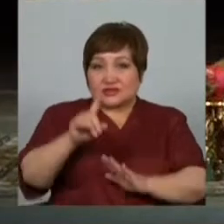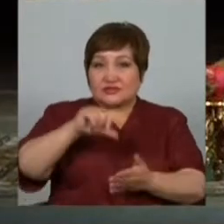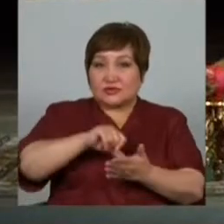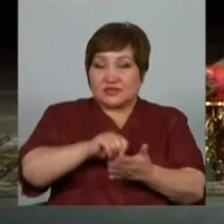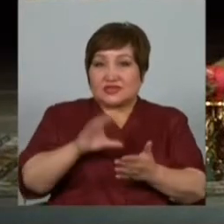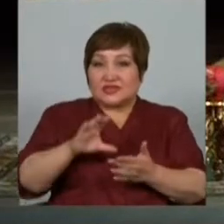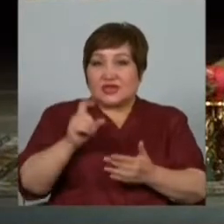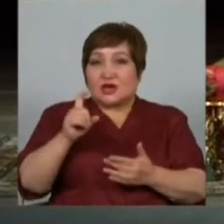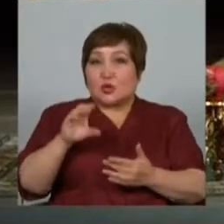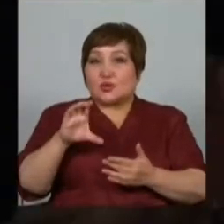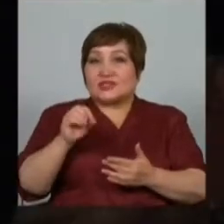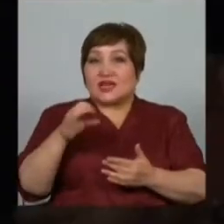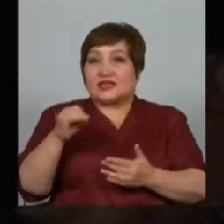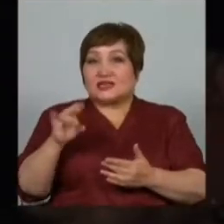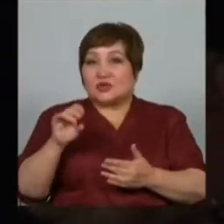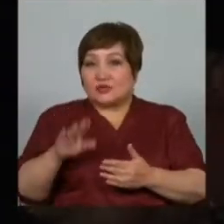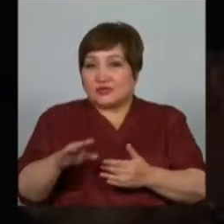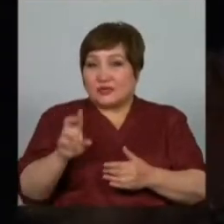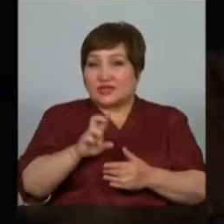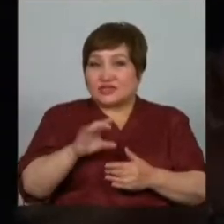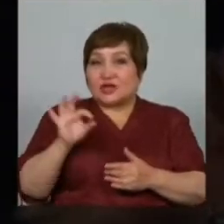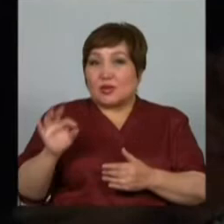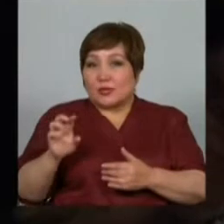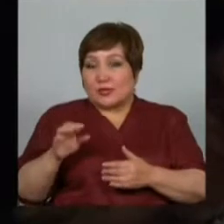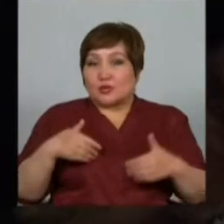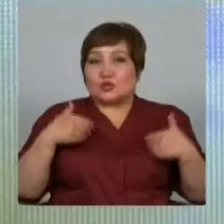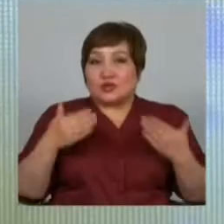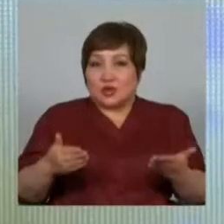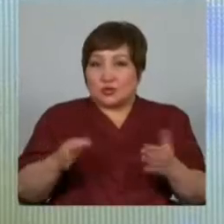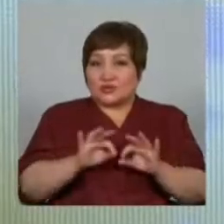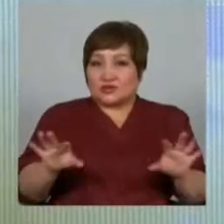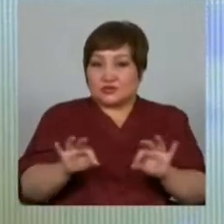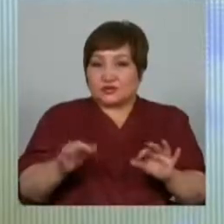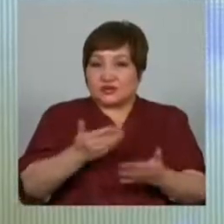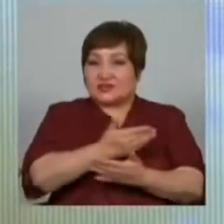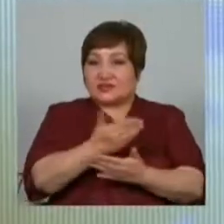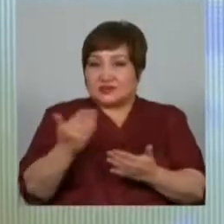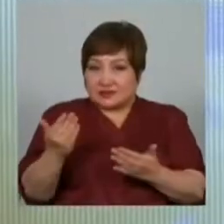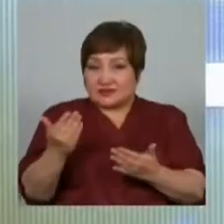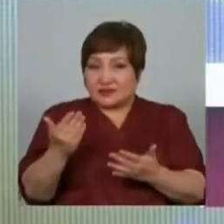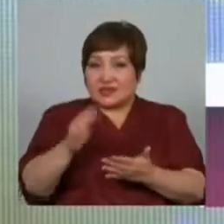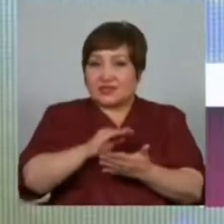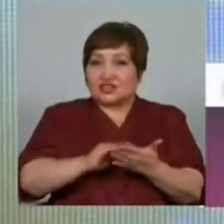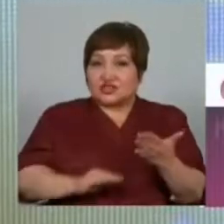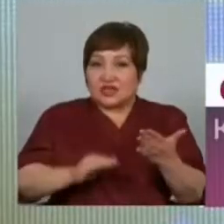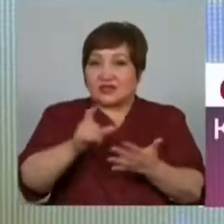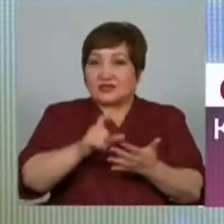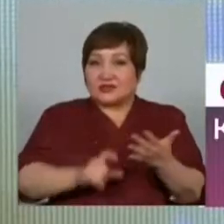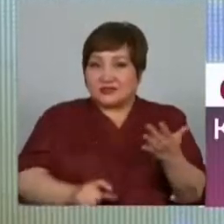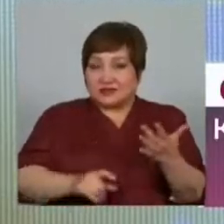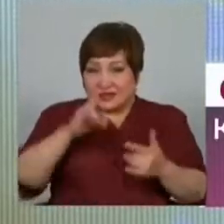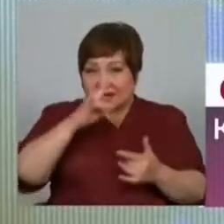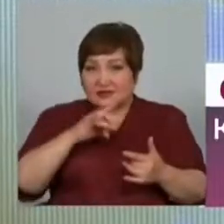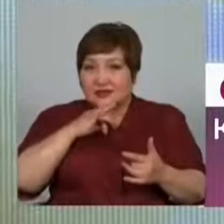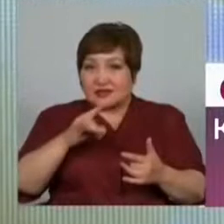әкімі Бақытжан Әбдірұлының құттықтауын жеткізді. Сіздің жырларыңыз қазақ халқының